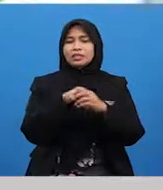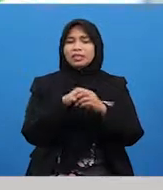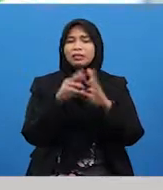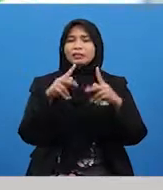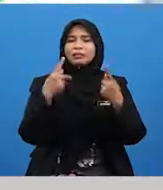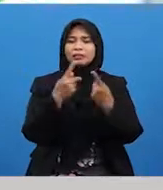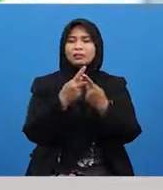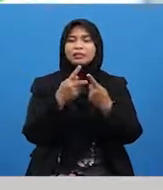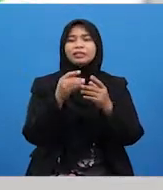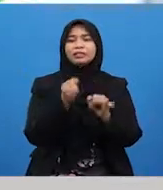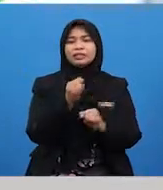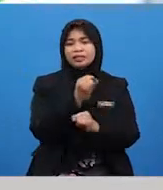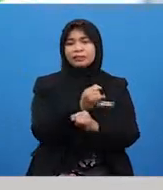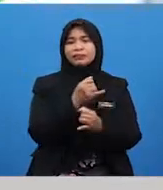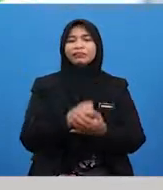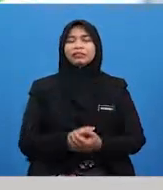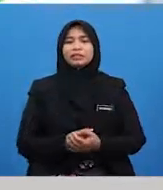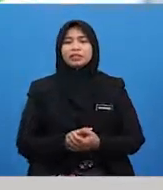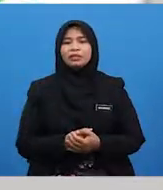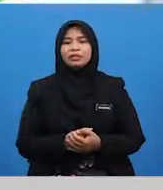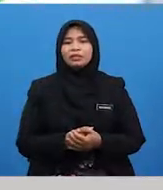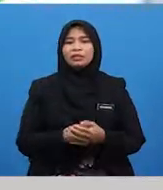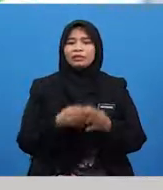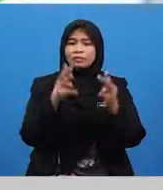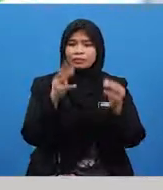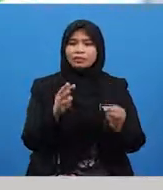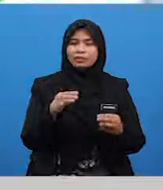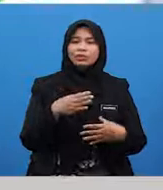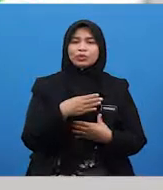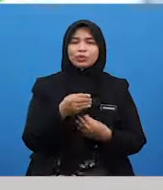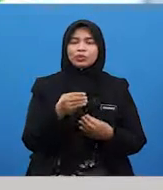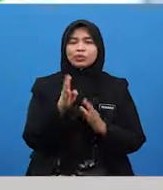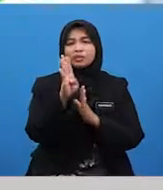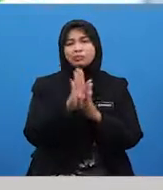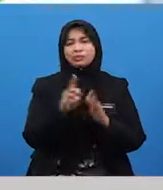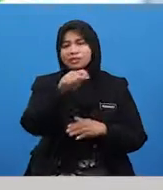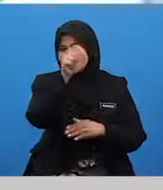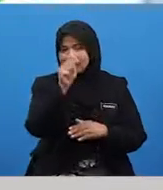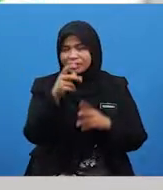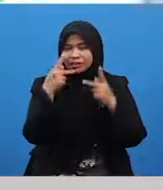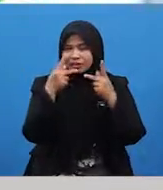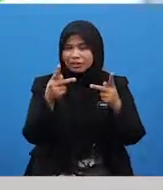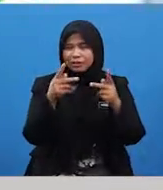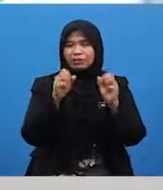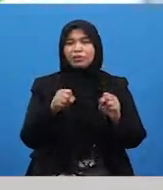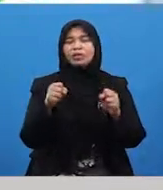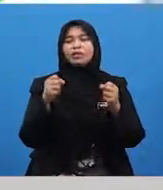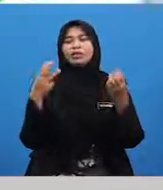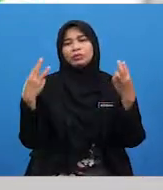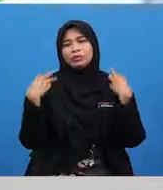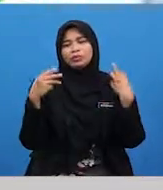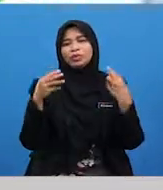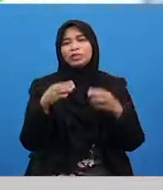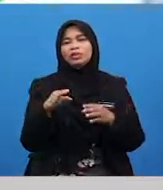jiran. Kelompok manusia yang suka bertanya khabar dengan masyarakat sekeliling boleh mewujudkan silaturahim